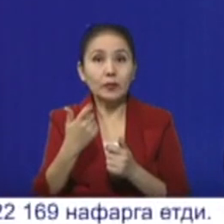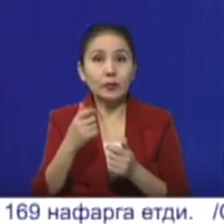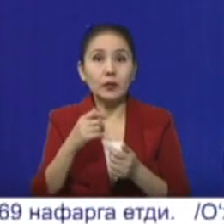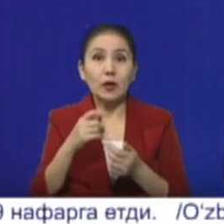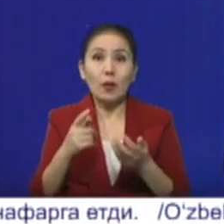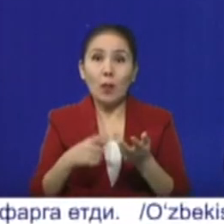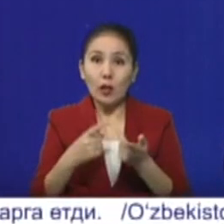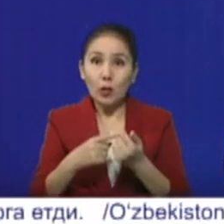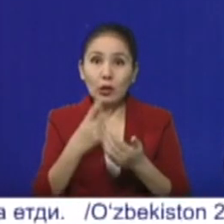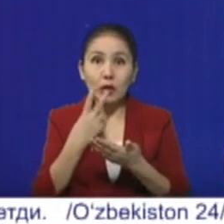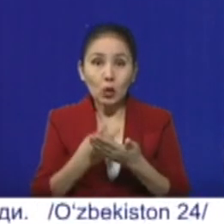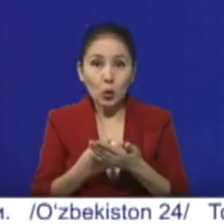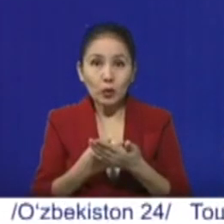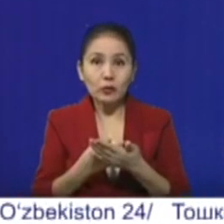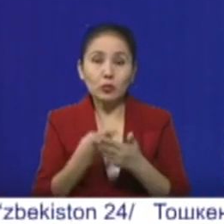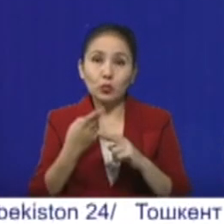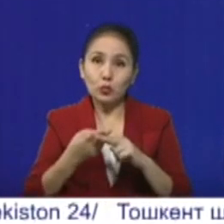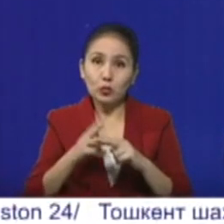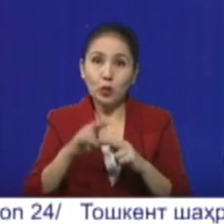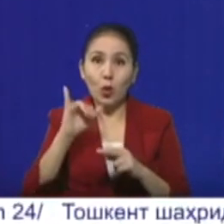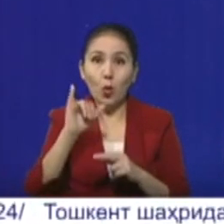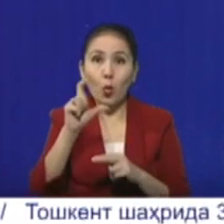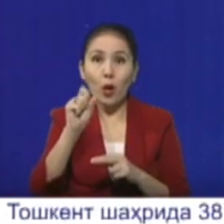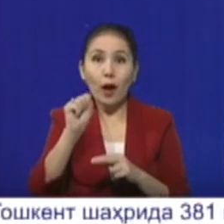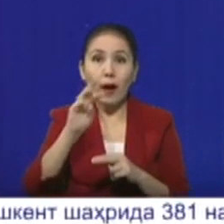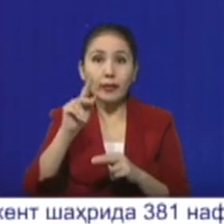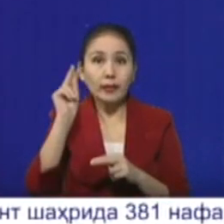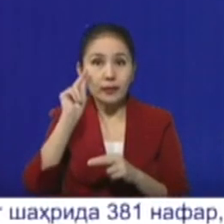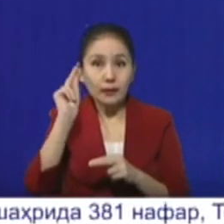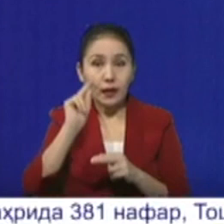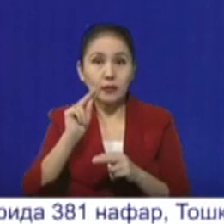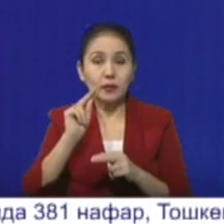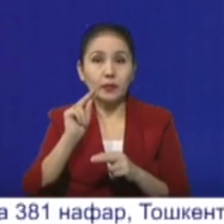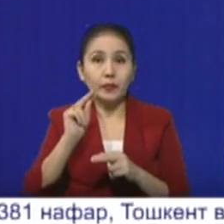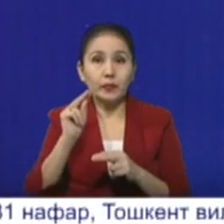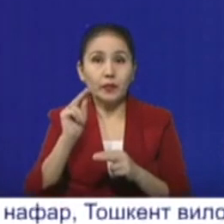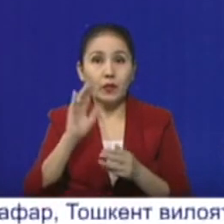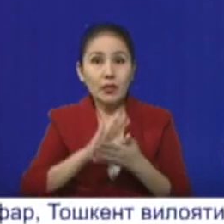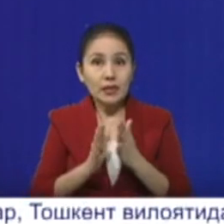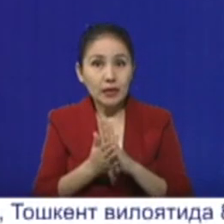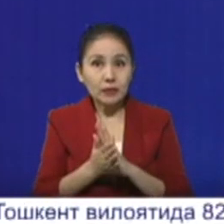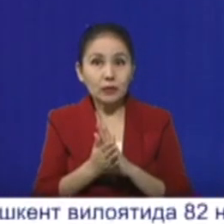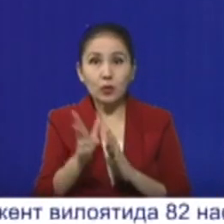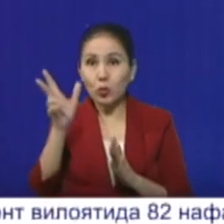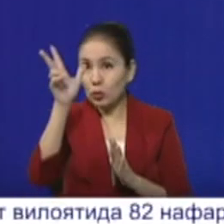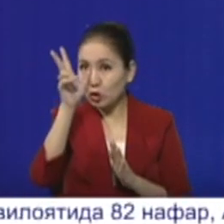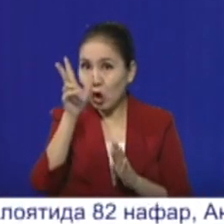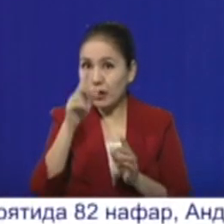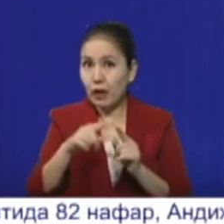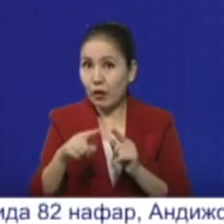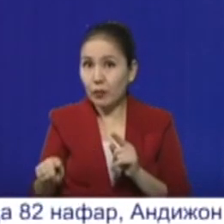ma'lumotlariga ko'ra, ushbu Uxan shahrida ushbu vaziyat hozir 3 oy